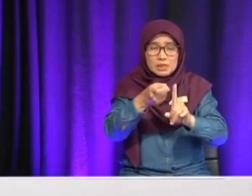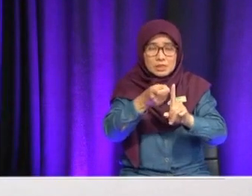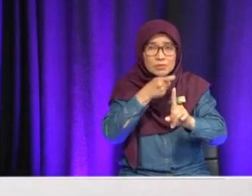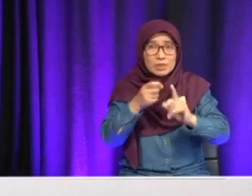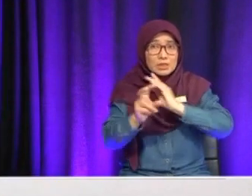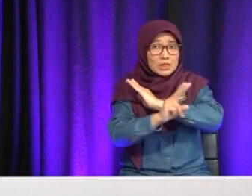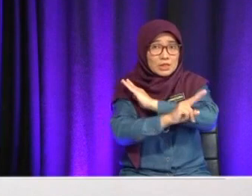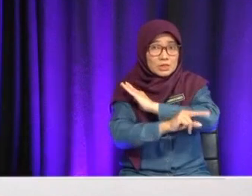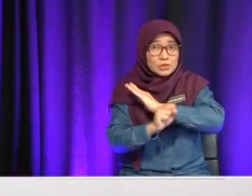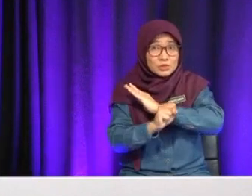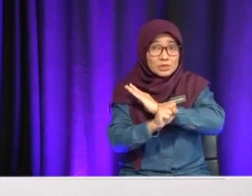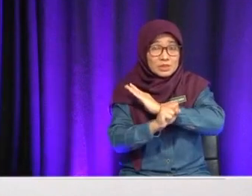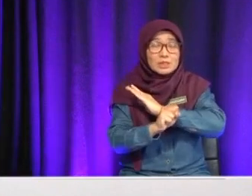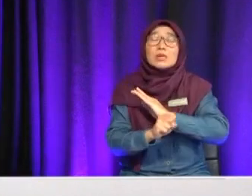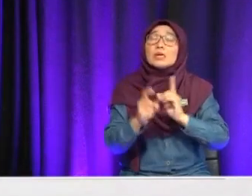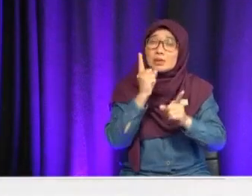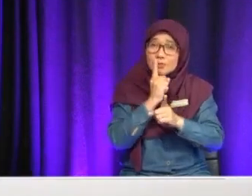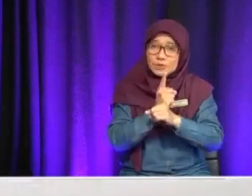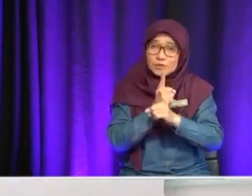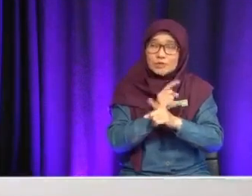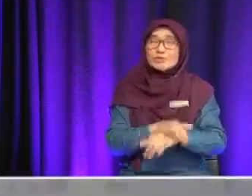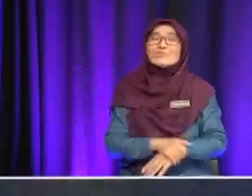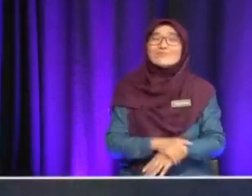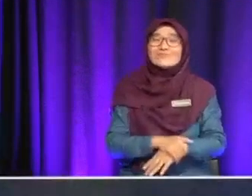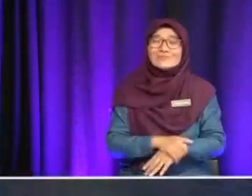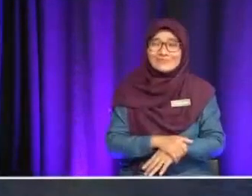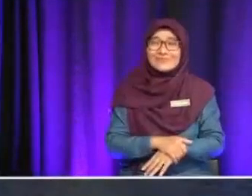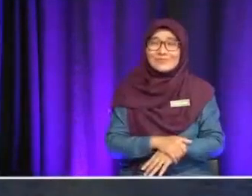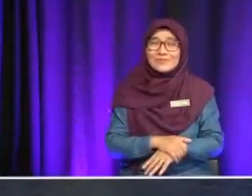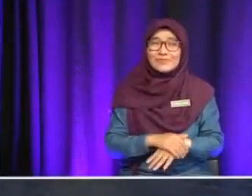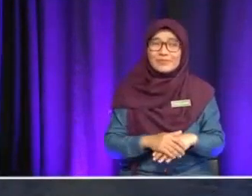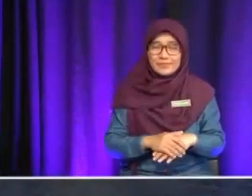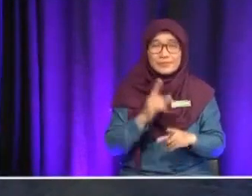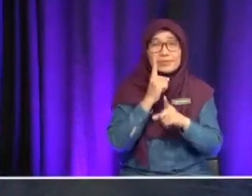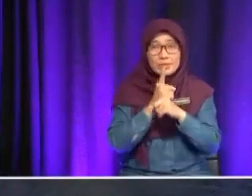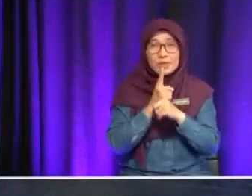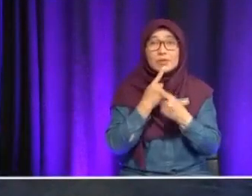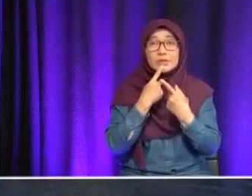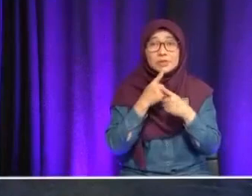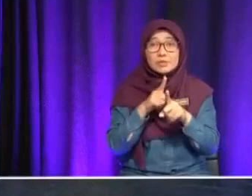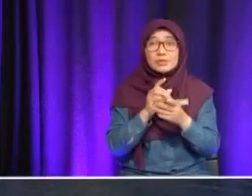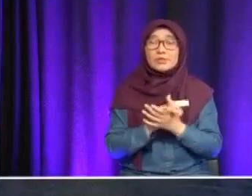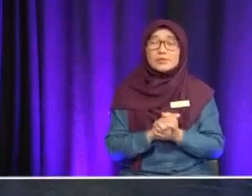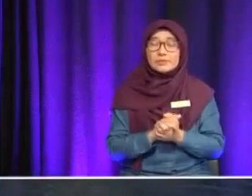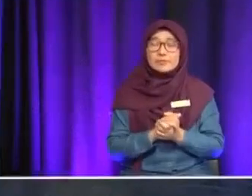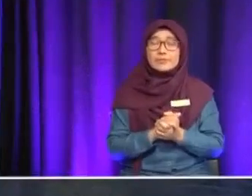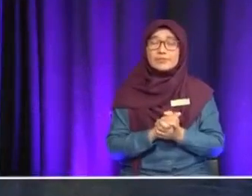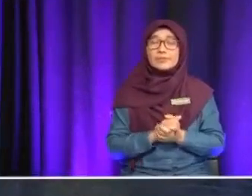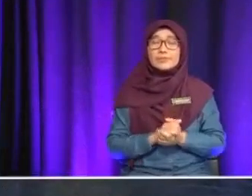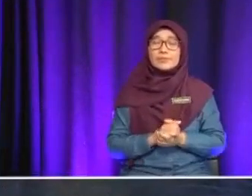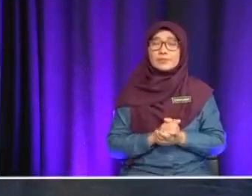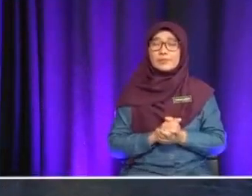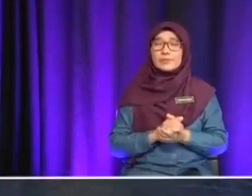adalah wadiah. Jadi sama juga. Betul tu, Hafi. Kita bagi juga stiker untuk Hafi. Okay, betul, iaitu untuk menjaga jongkong emasnya.